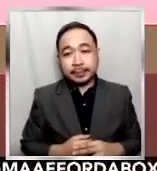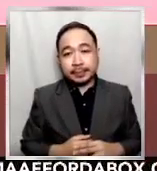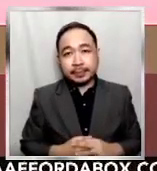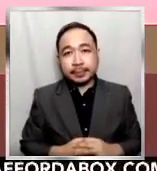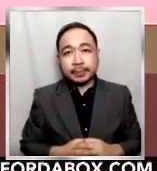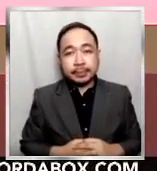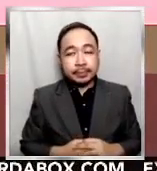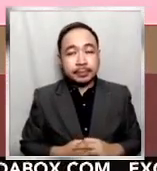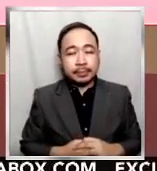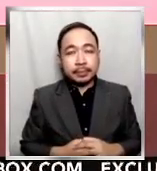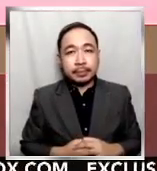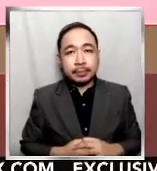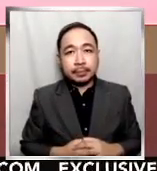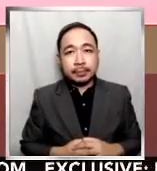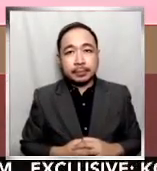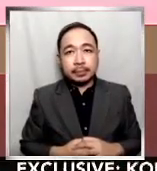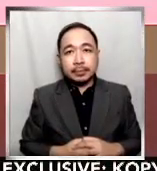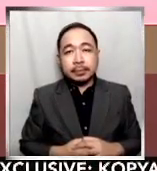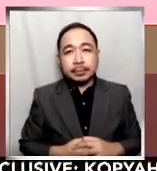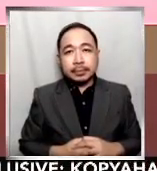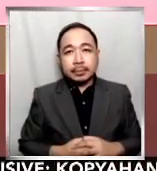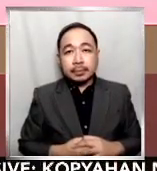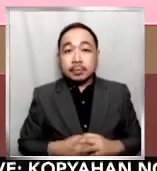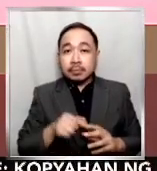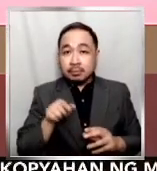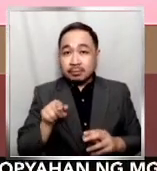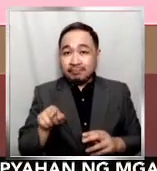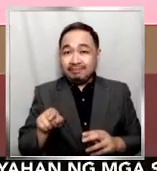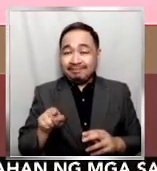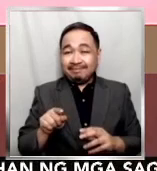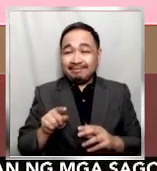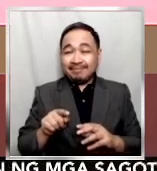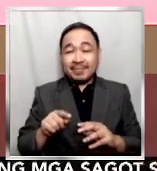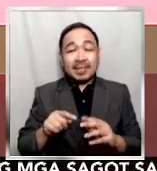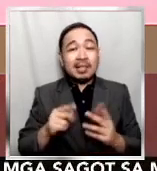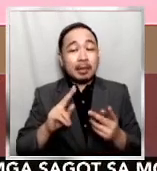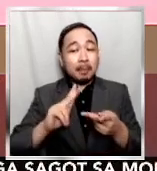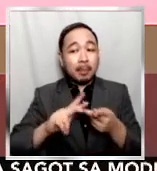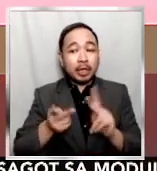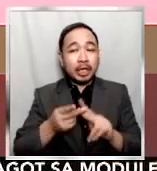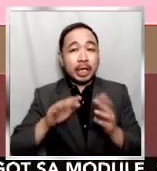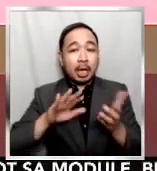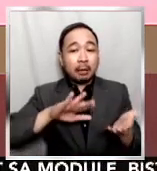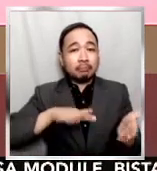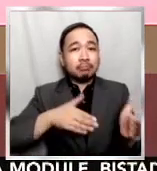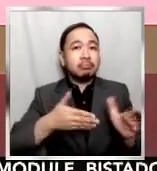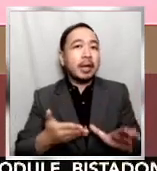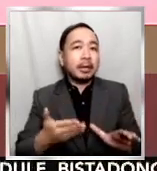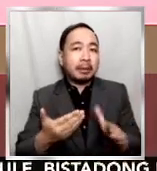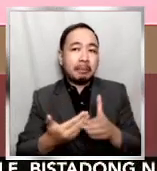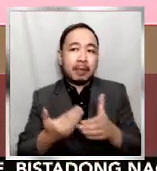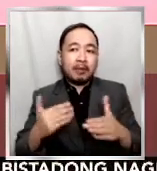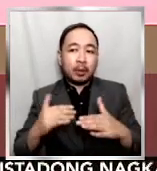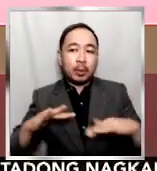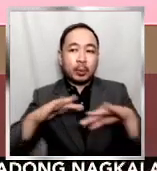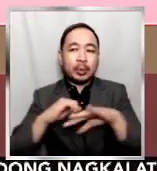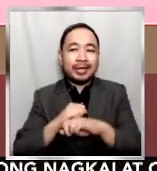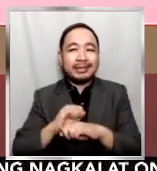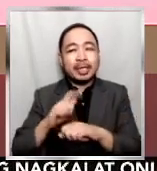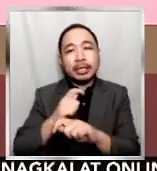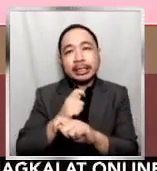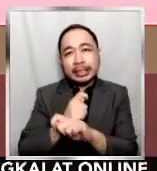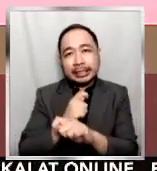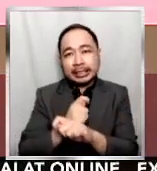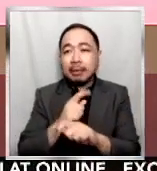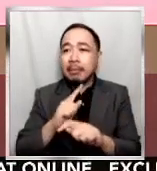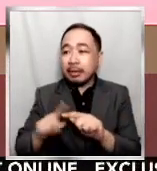Namatay ang kanyang partner bago pa man matapos ang kanilang thesis, pero hindi sumuko ang nakilala naming graduate student at inalay ang natapos